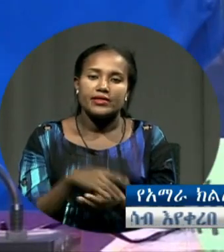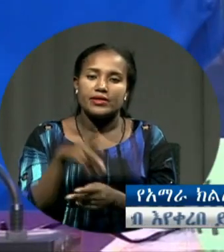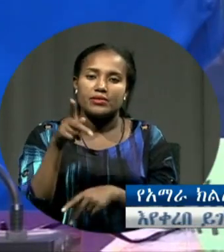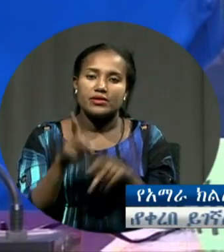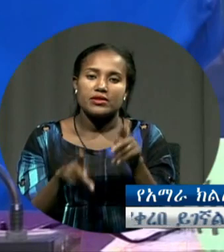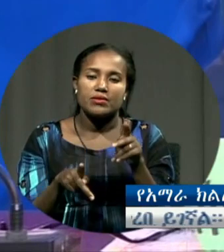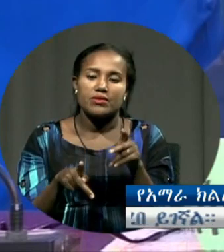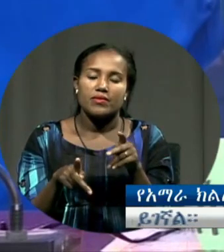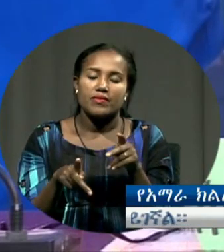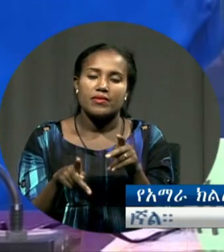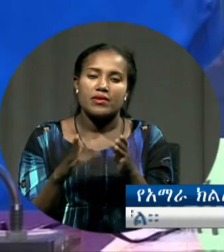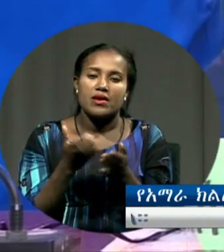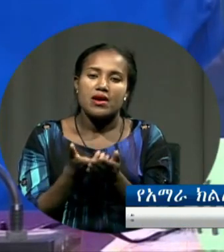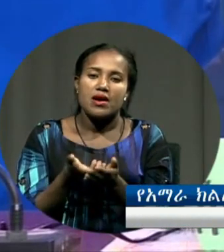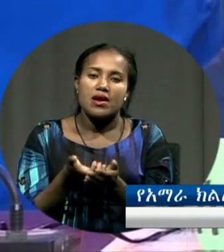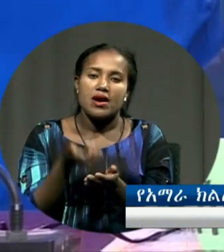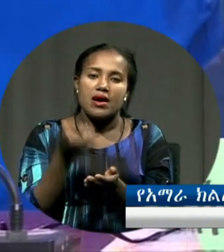የህብረተሰቡ ሀብት